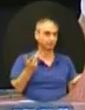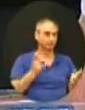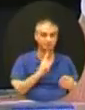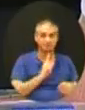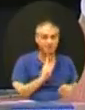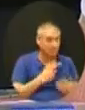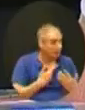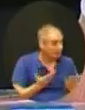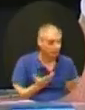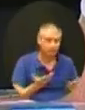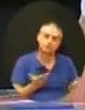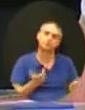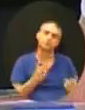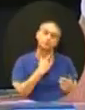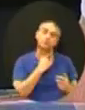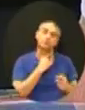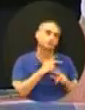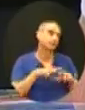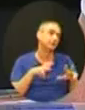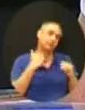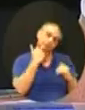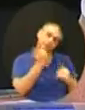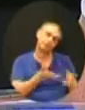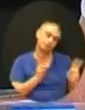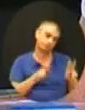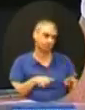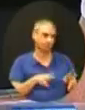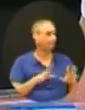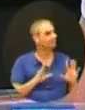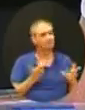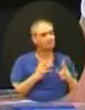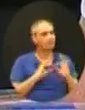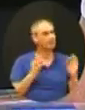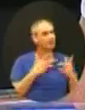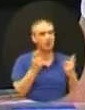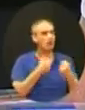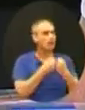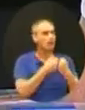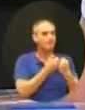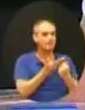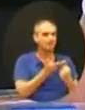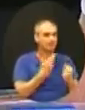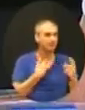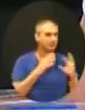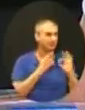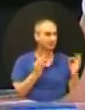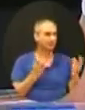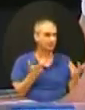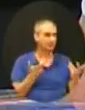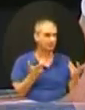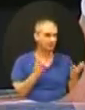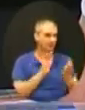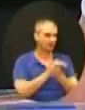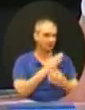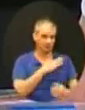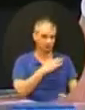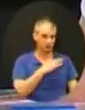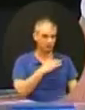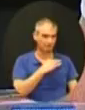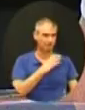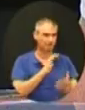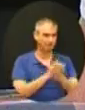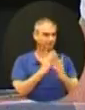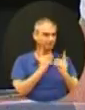אלה שלא, מצבם מחפיר. הרי ממה התחיל כל המאבק הזה שהתחיל חברי